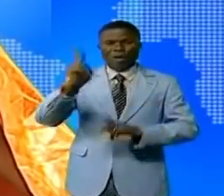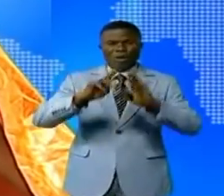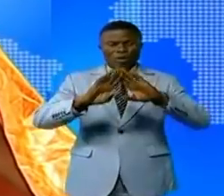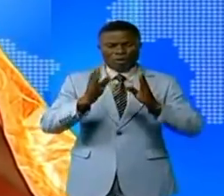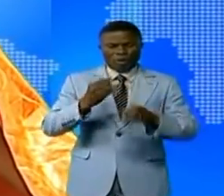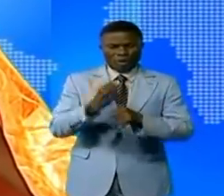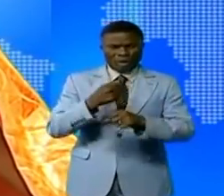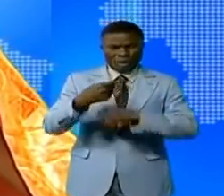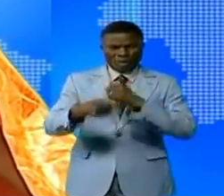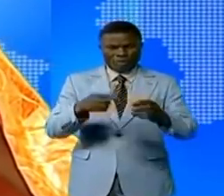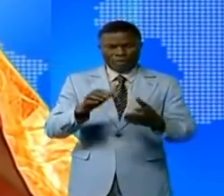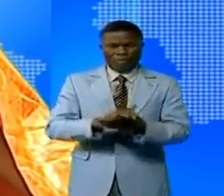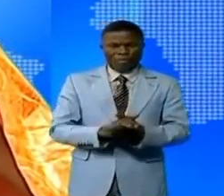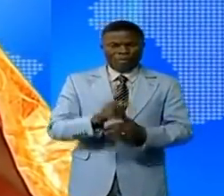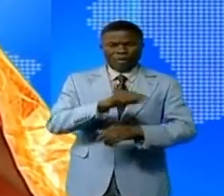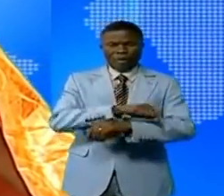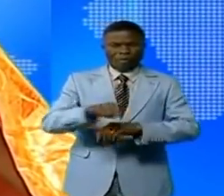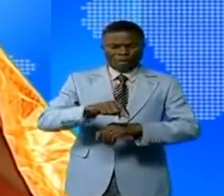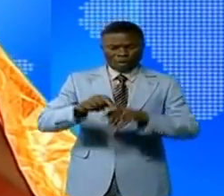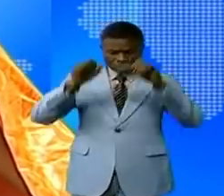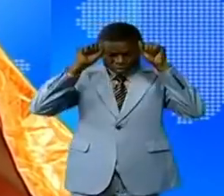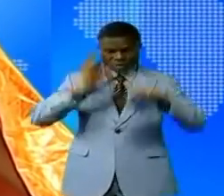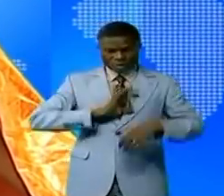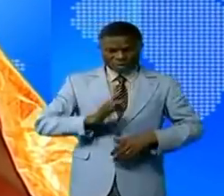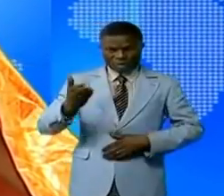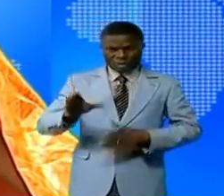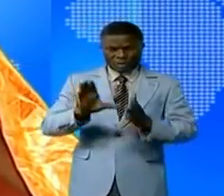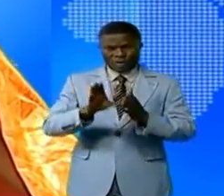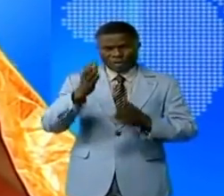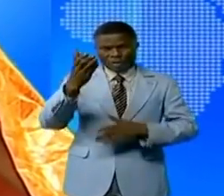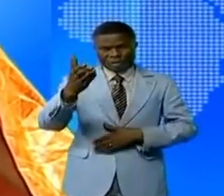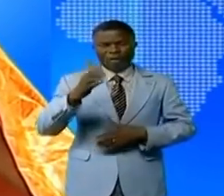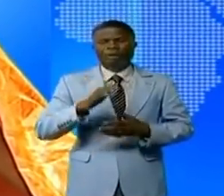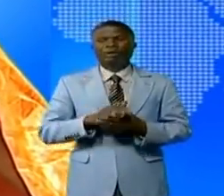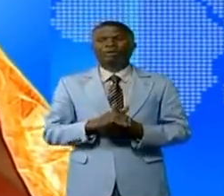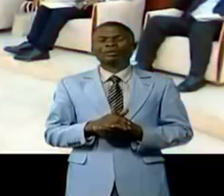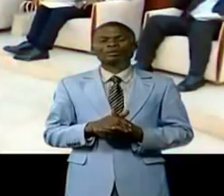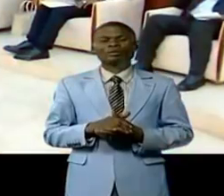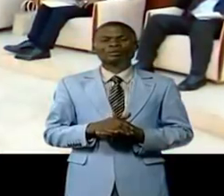ouverts par le directeur de cabinet du président de la République. Regardez.